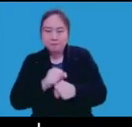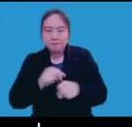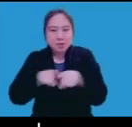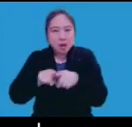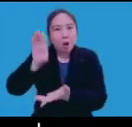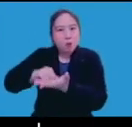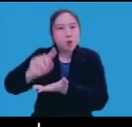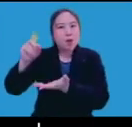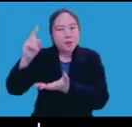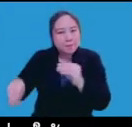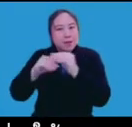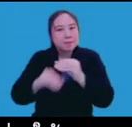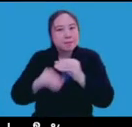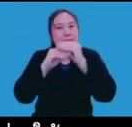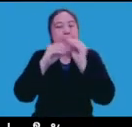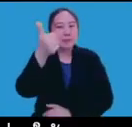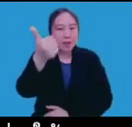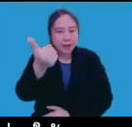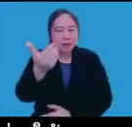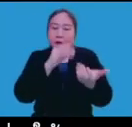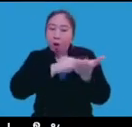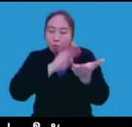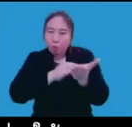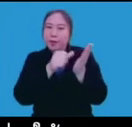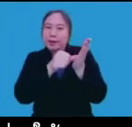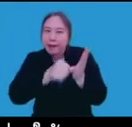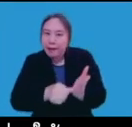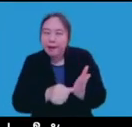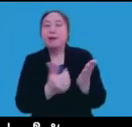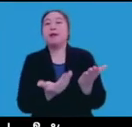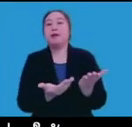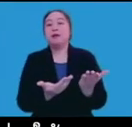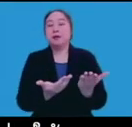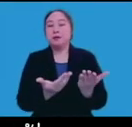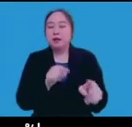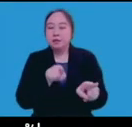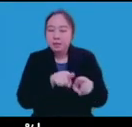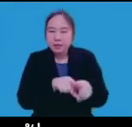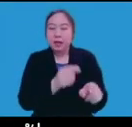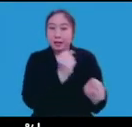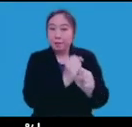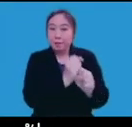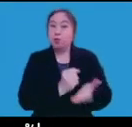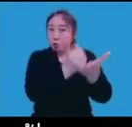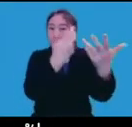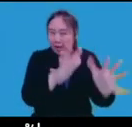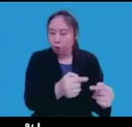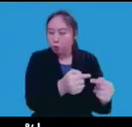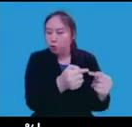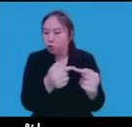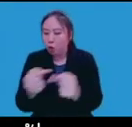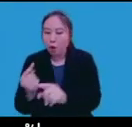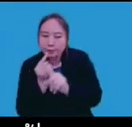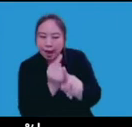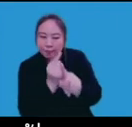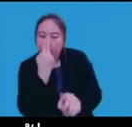ข้อมูลใหม่ๆนะครับทั้งในเรื่องของการปรับปรุงข้อมูลไปในตัวนะครับเรื่องของการติดตามต่อเนื่องนะครับรวมไปถึงเรื่อง